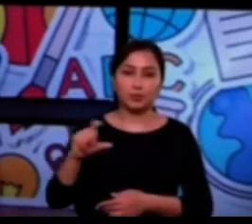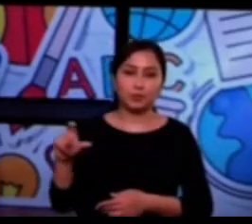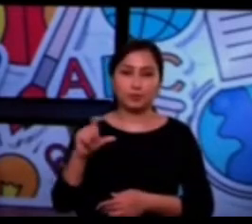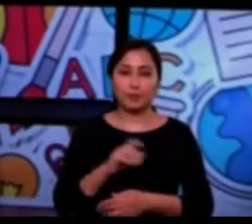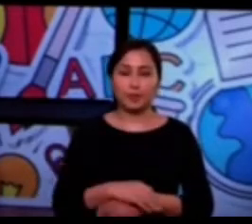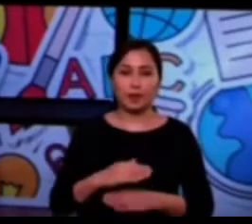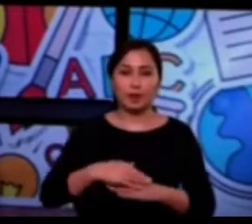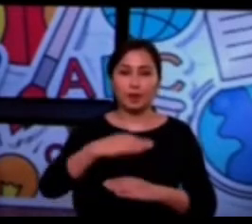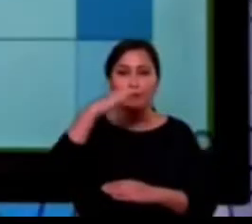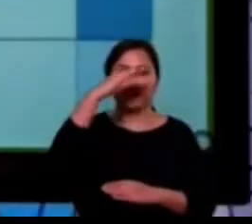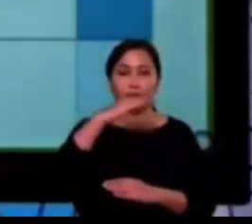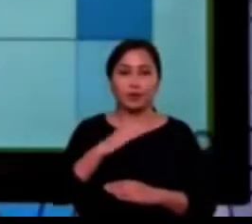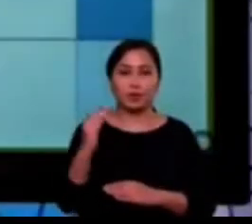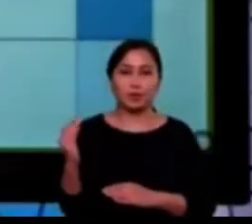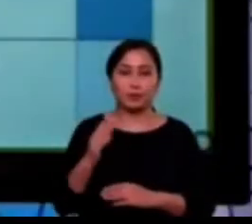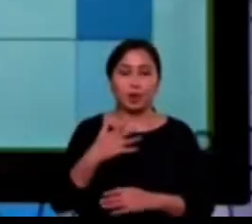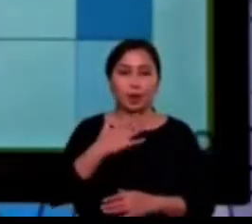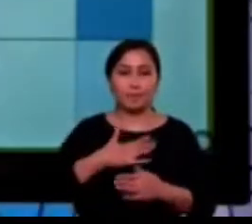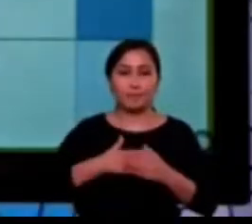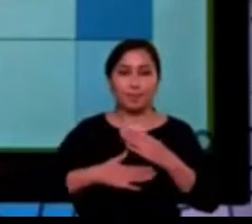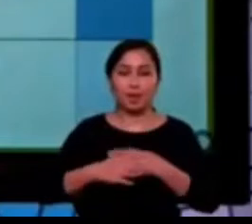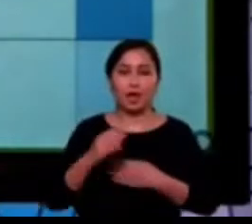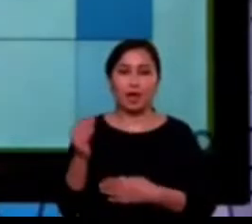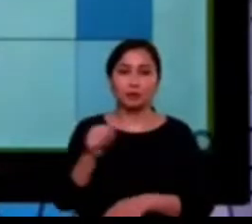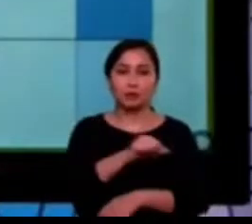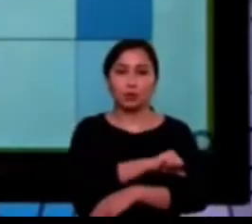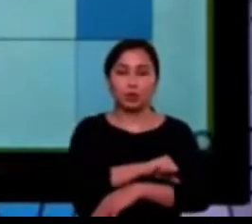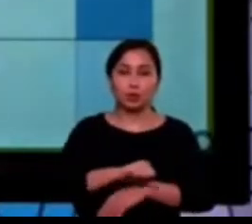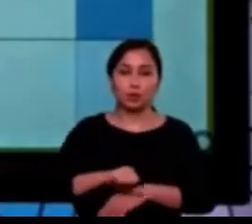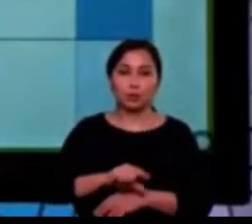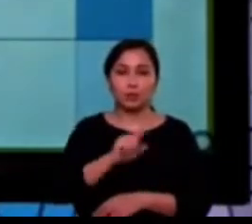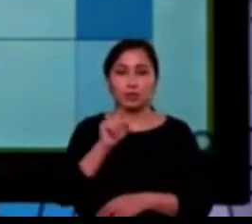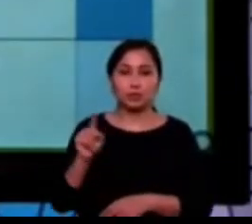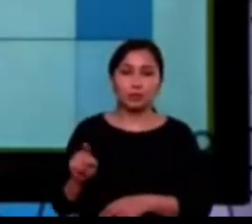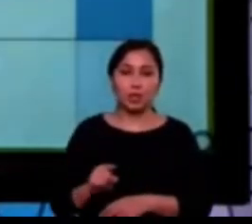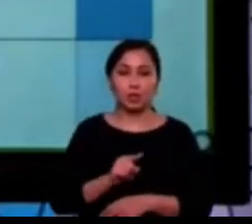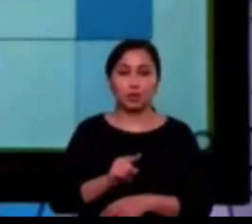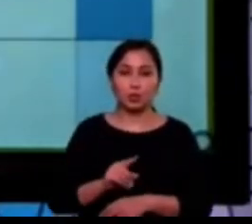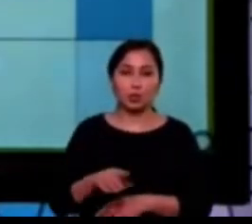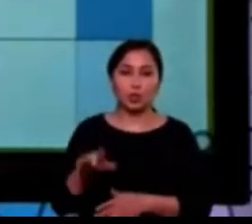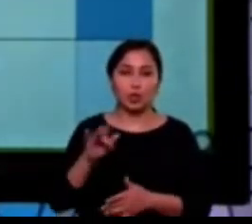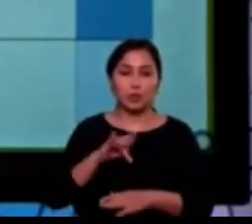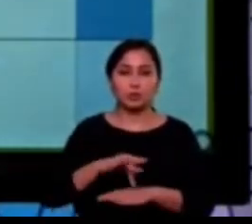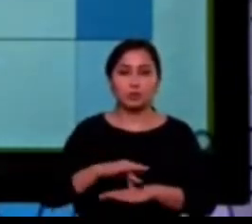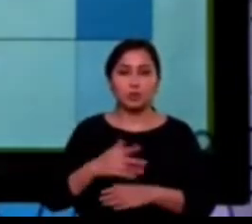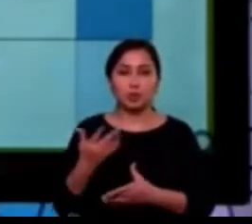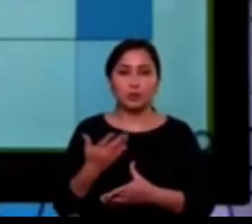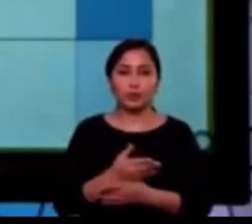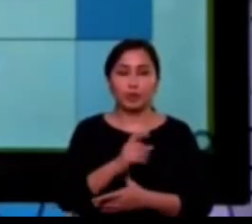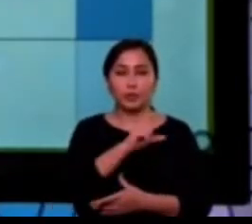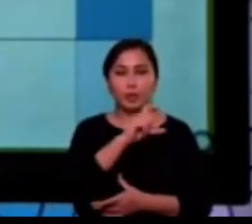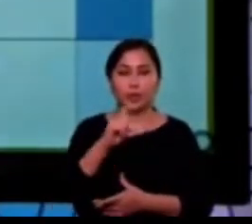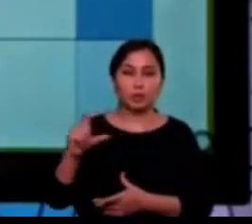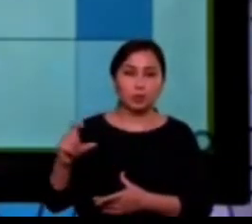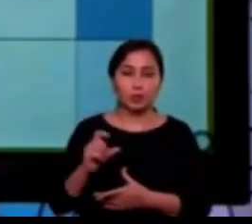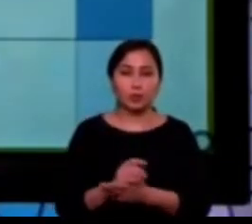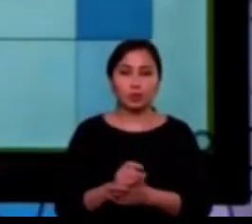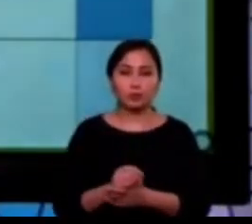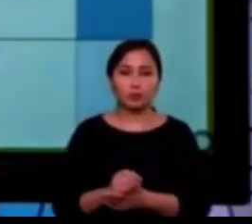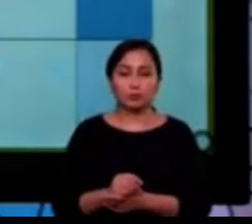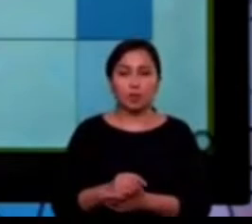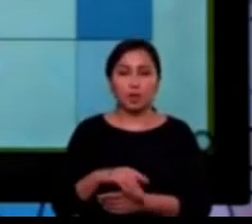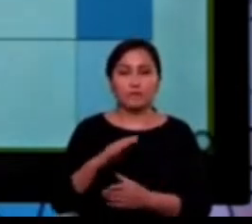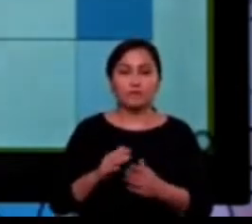Ведем вверх вправо плавную линию и закругляем ее в середине вспомогательной строки. Закругляем